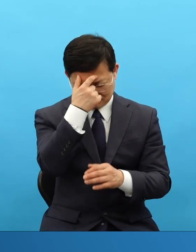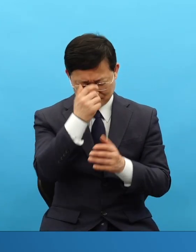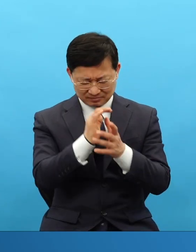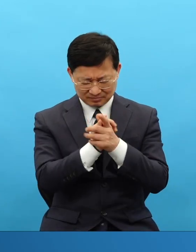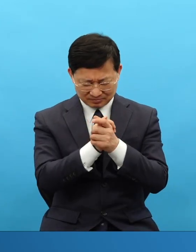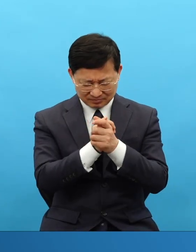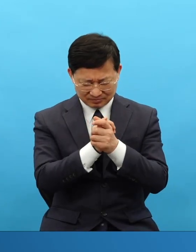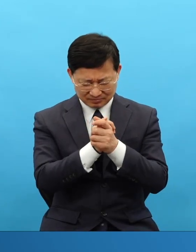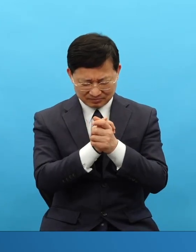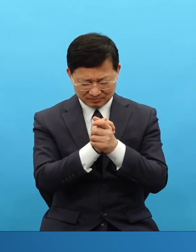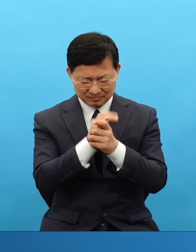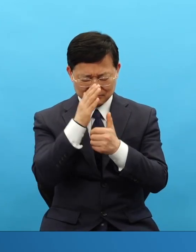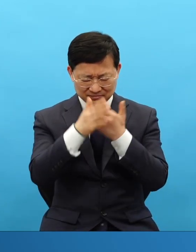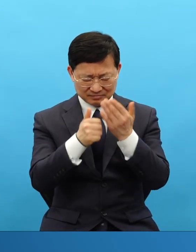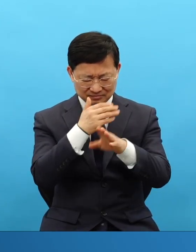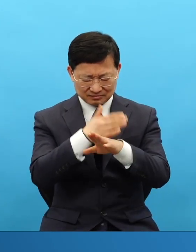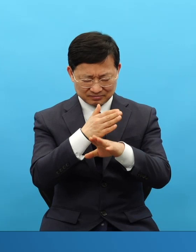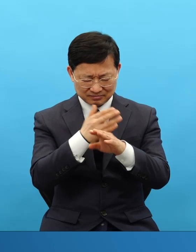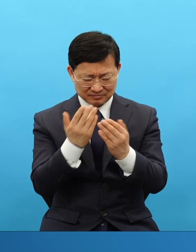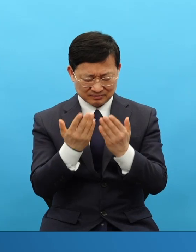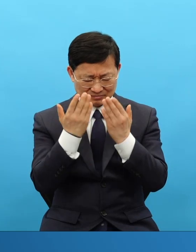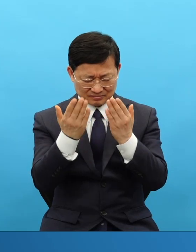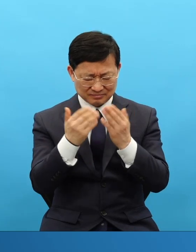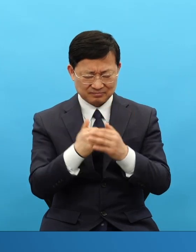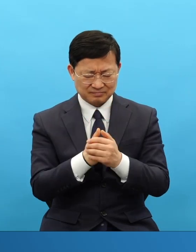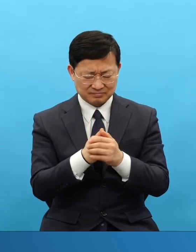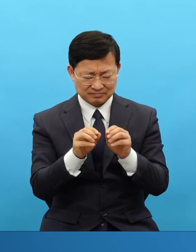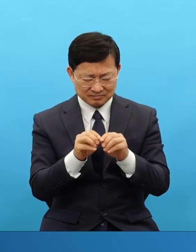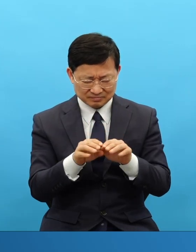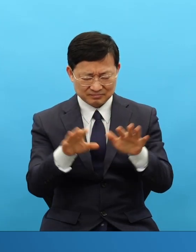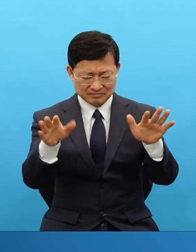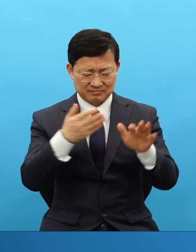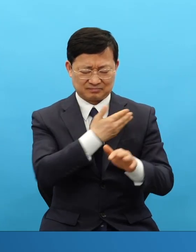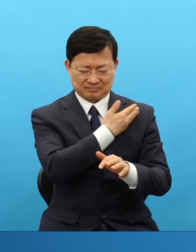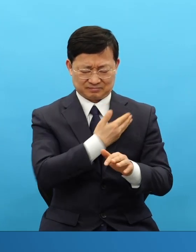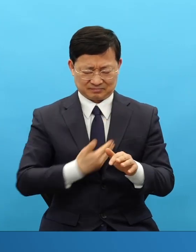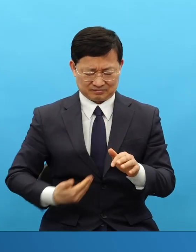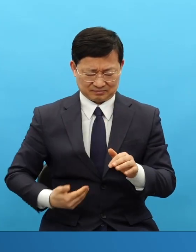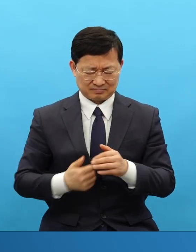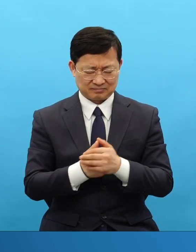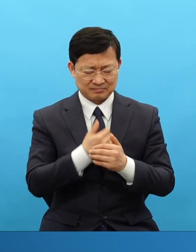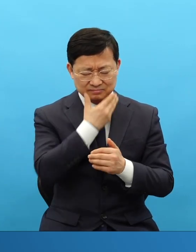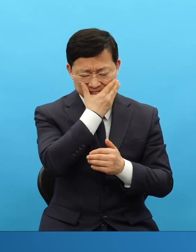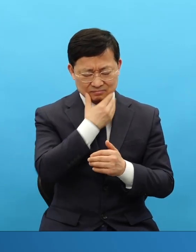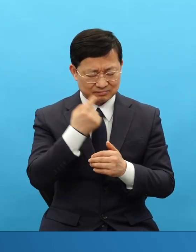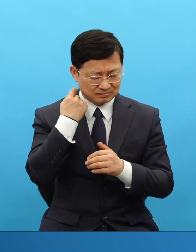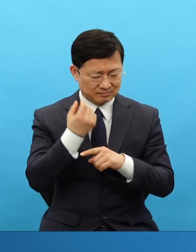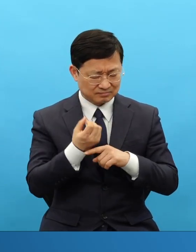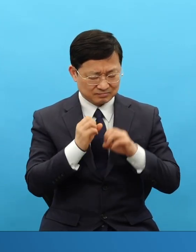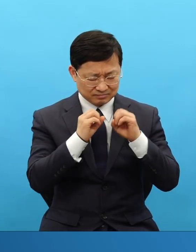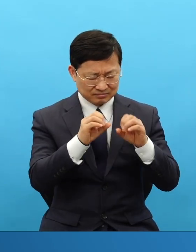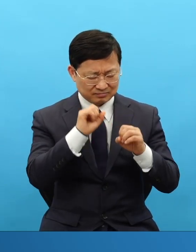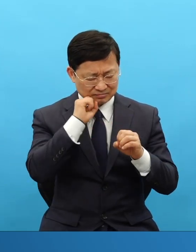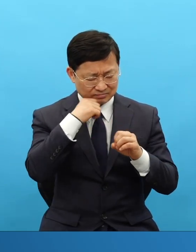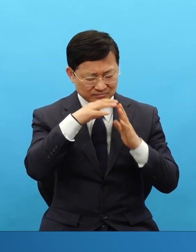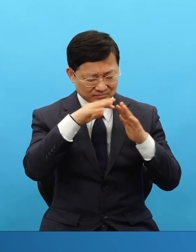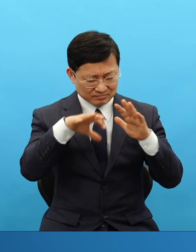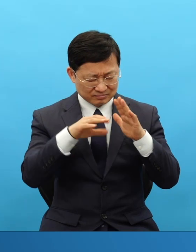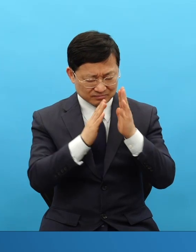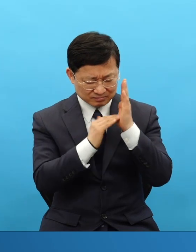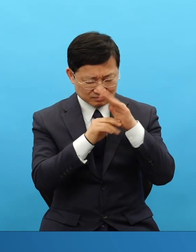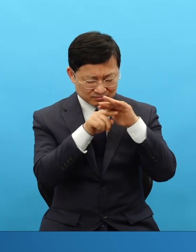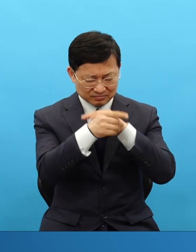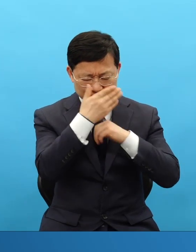기도하겠습니다 하나님께 감사드립니다 우리 흩어진 제자들 보금 전할 수 없는 곳에 전하고 있습니다